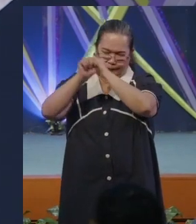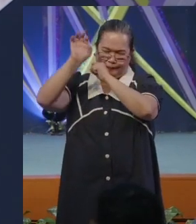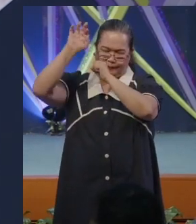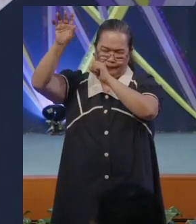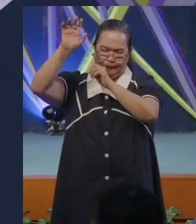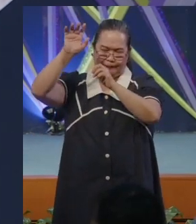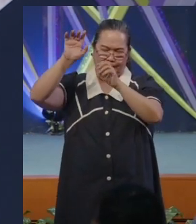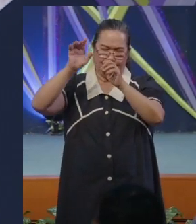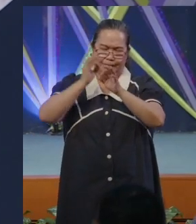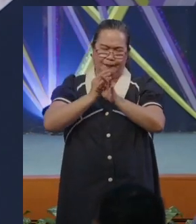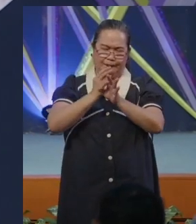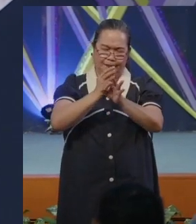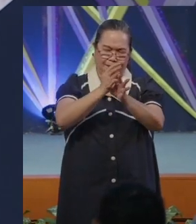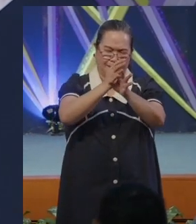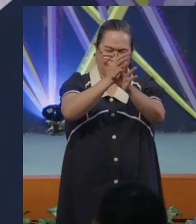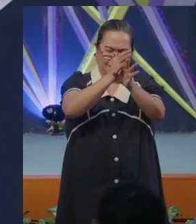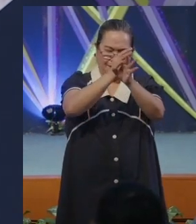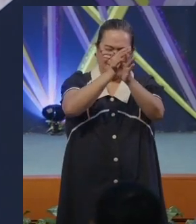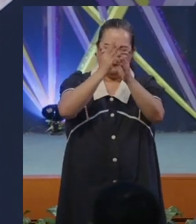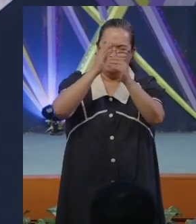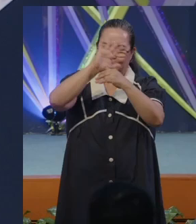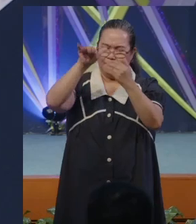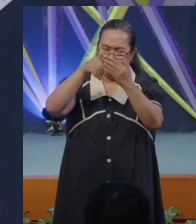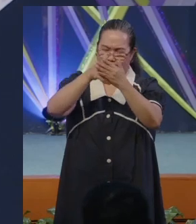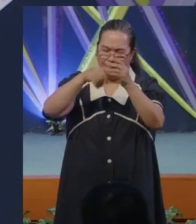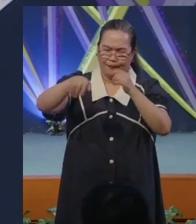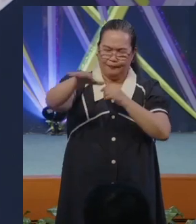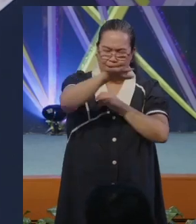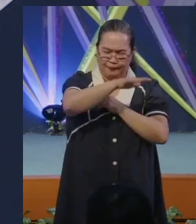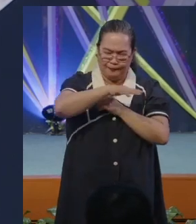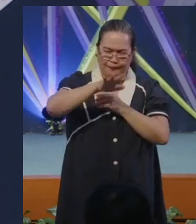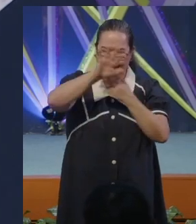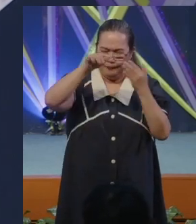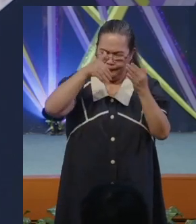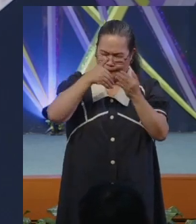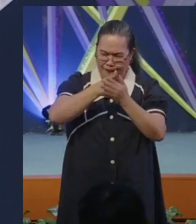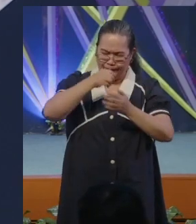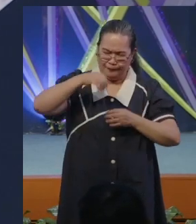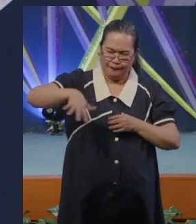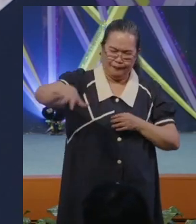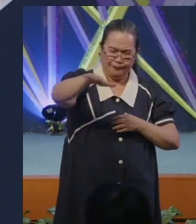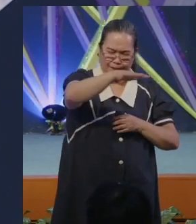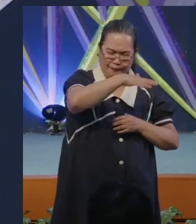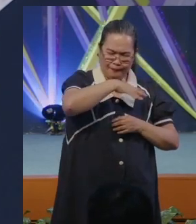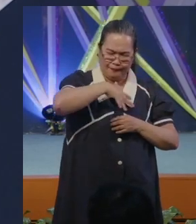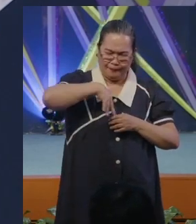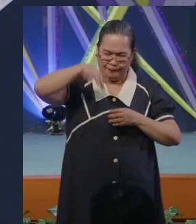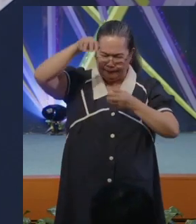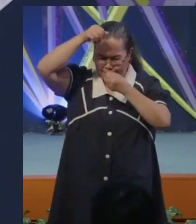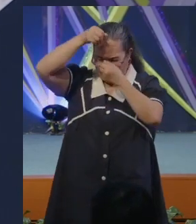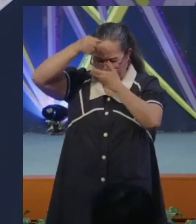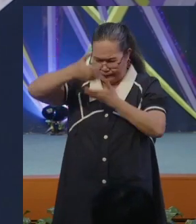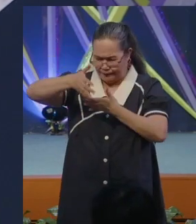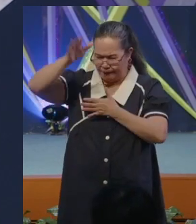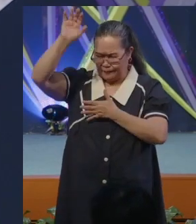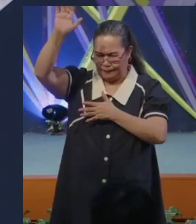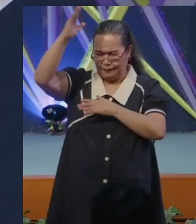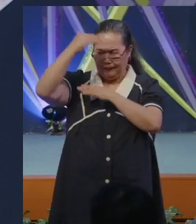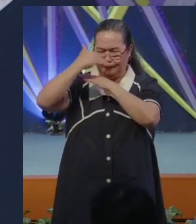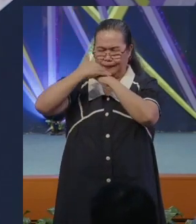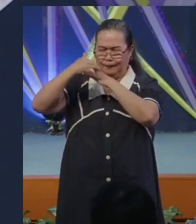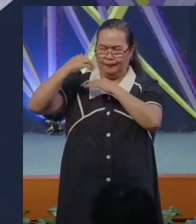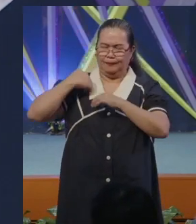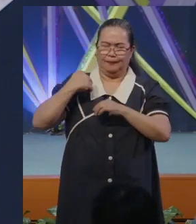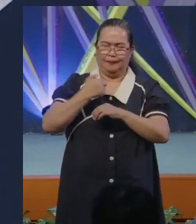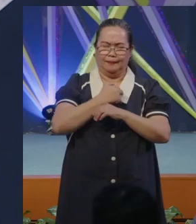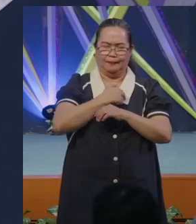inyong katapatan. Nawa, Panginoon, ang lahat ng mga ito, lahat kami, Panginoon, ay tumugon sa inyong pagtawag sa amin